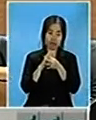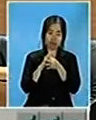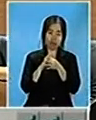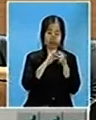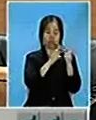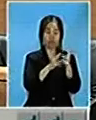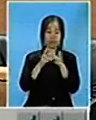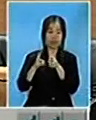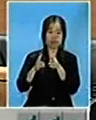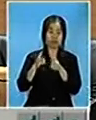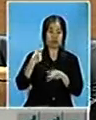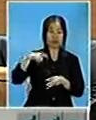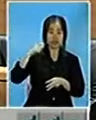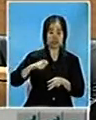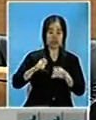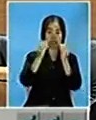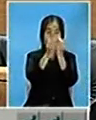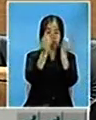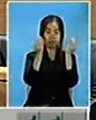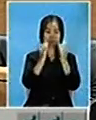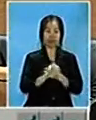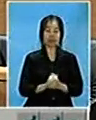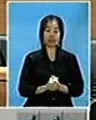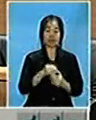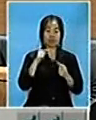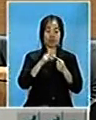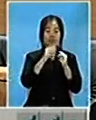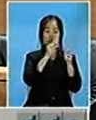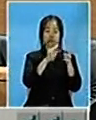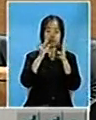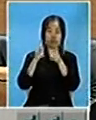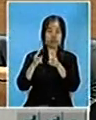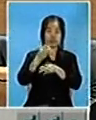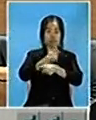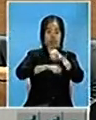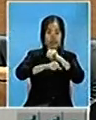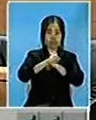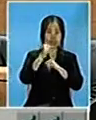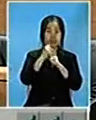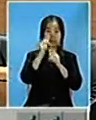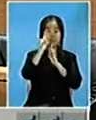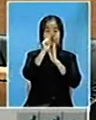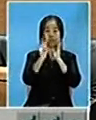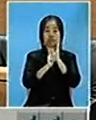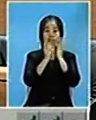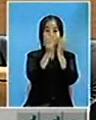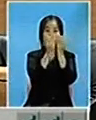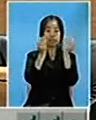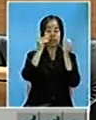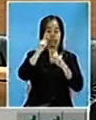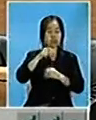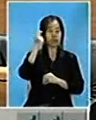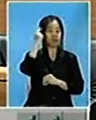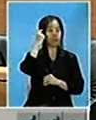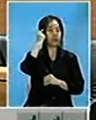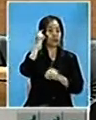การรัฐธรรมนูญให้มากขึ้นกลไกและองค์กรที่ปฏิบัติและใช้รัฐธรรมนูญจะต้องเข้าใจหลักคิด